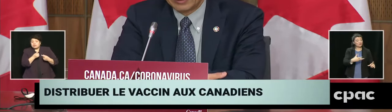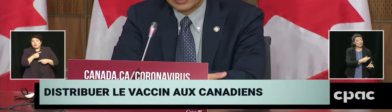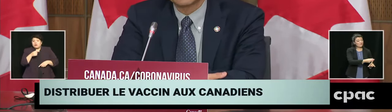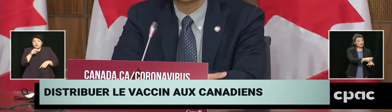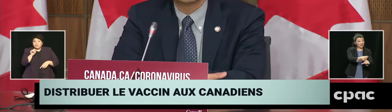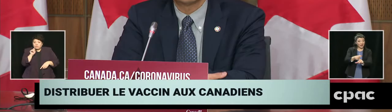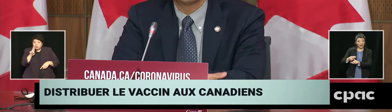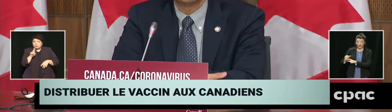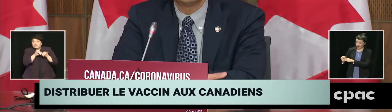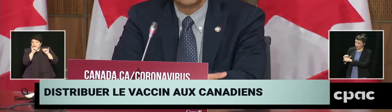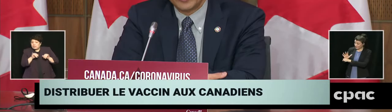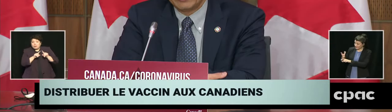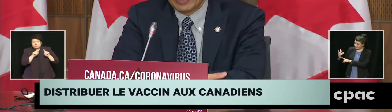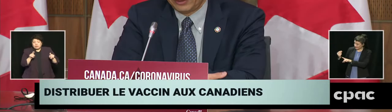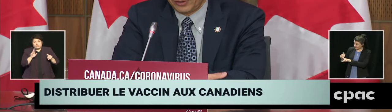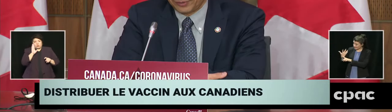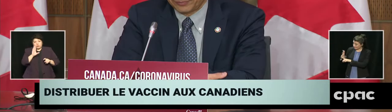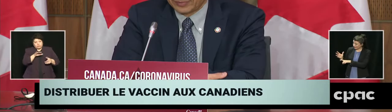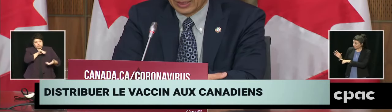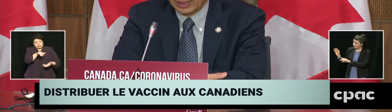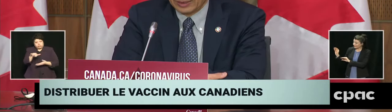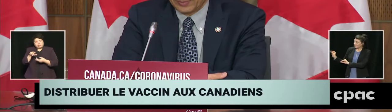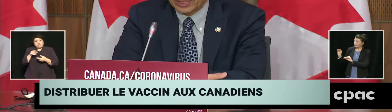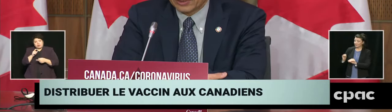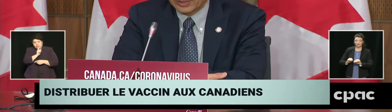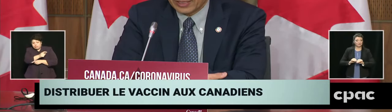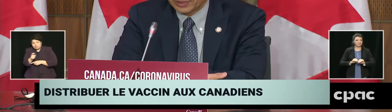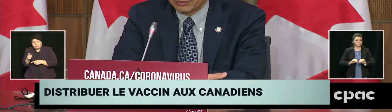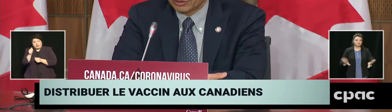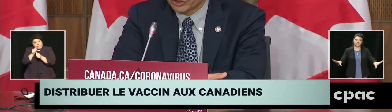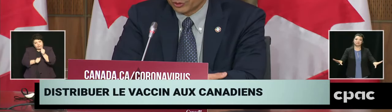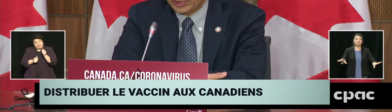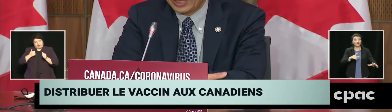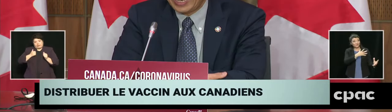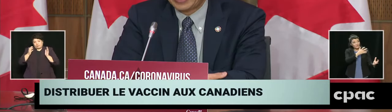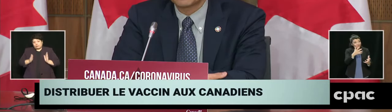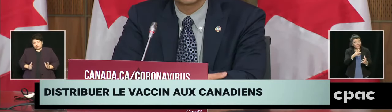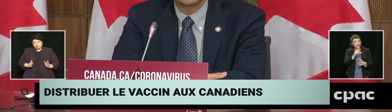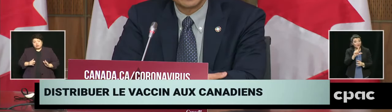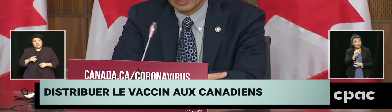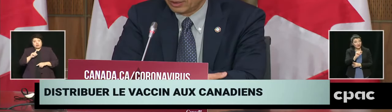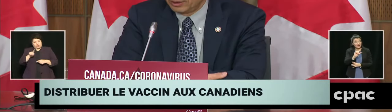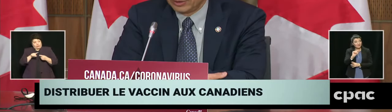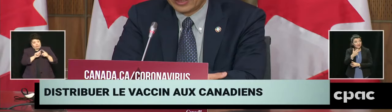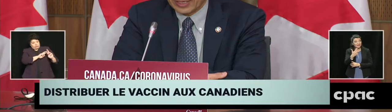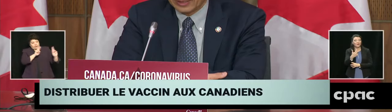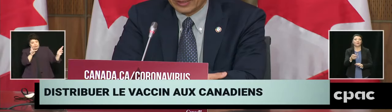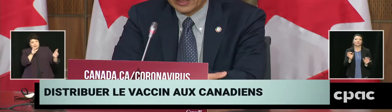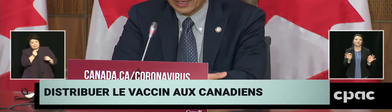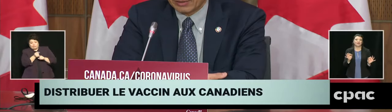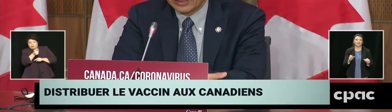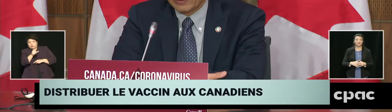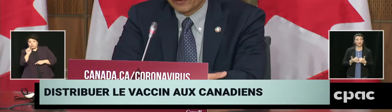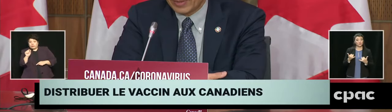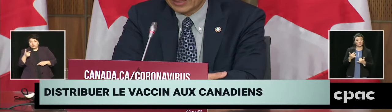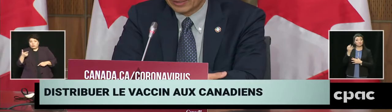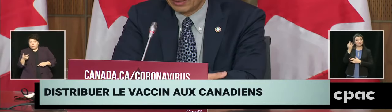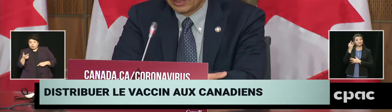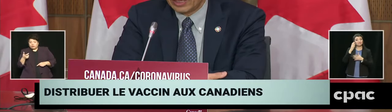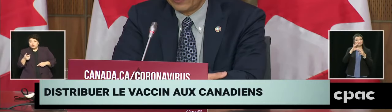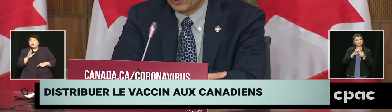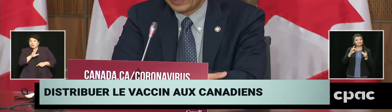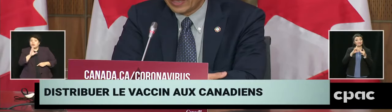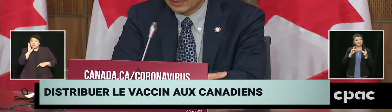souhaiteront l'être en 2021. La présentation d'aujourd'hui est la première d'une série de séances